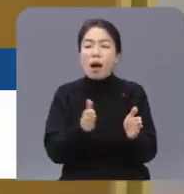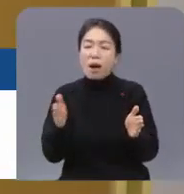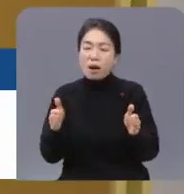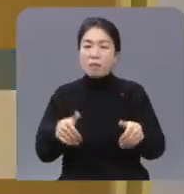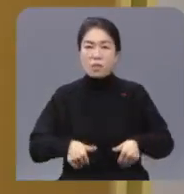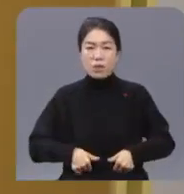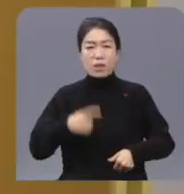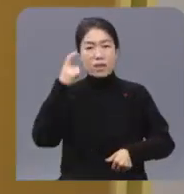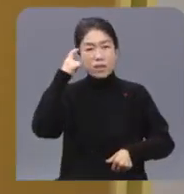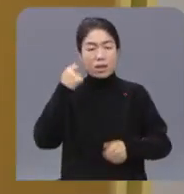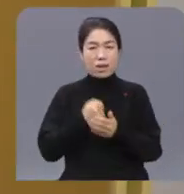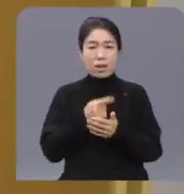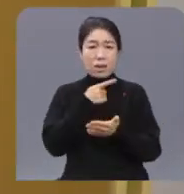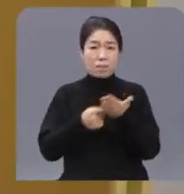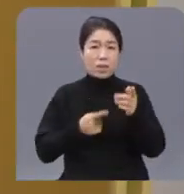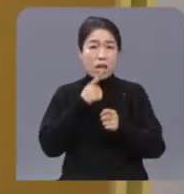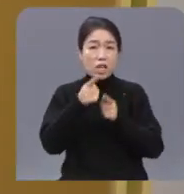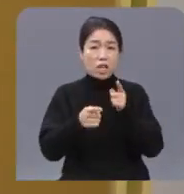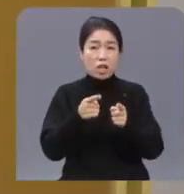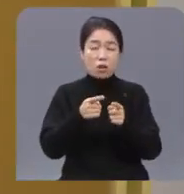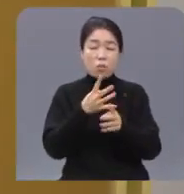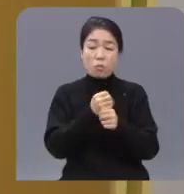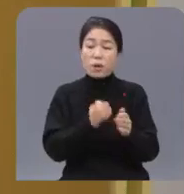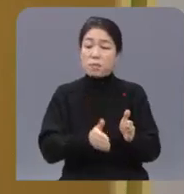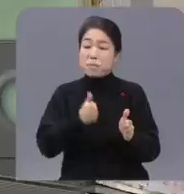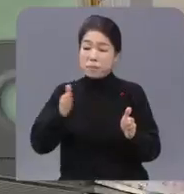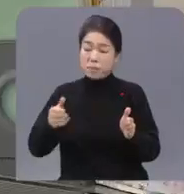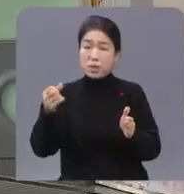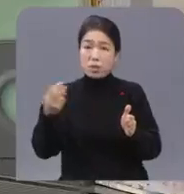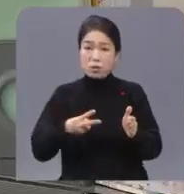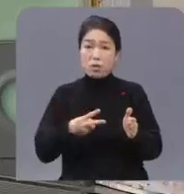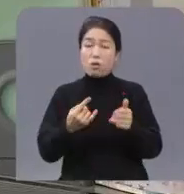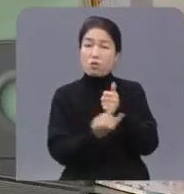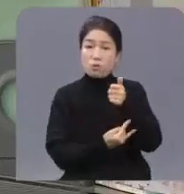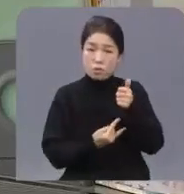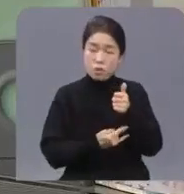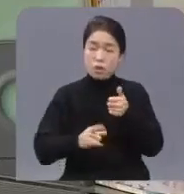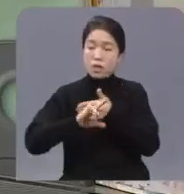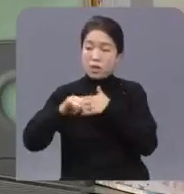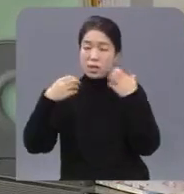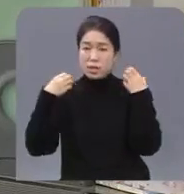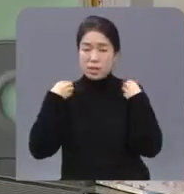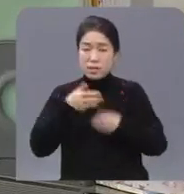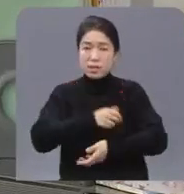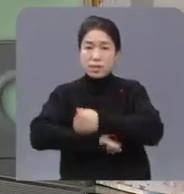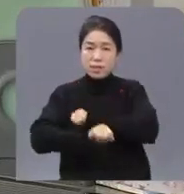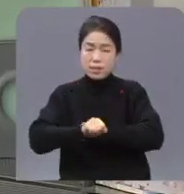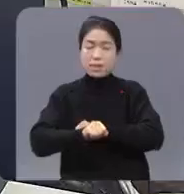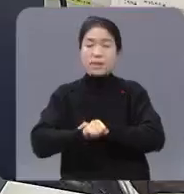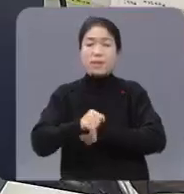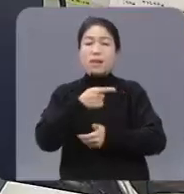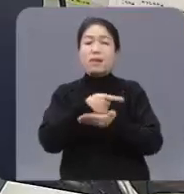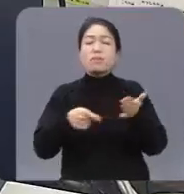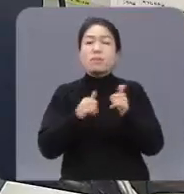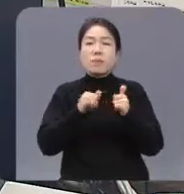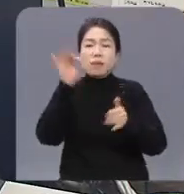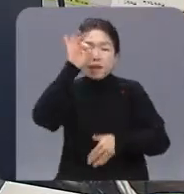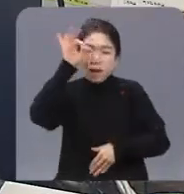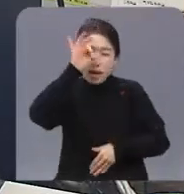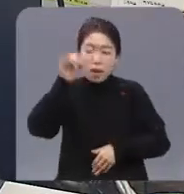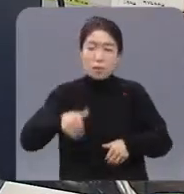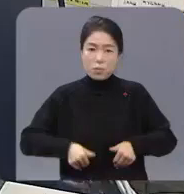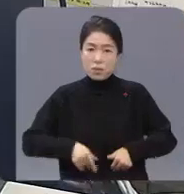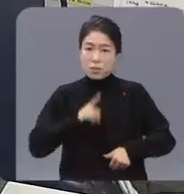된다 피해 신고기간 연장과 함께 여순위원회와 자치단체가 적극적으로 희생자를 발굴해야